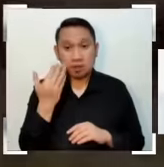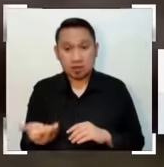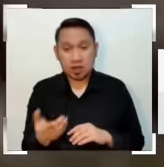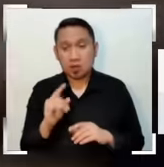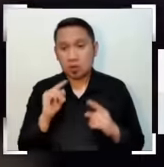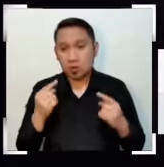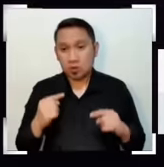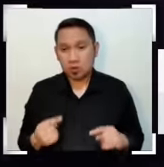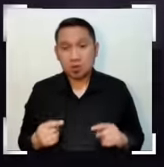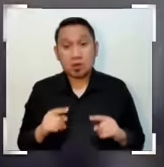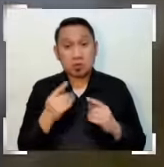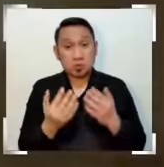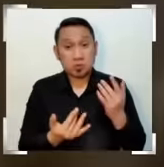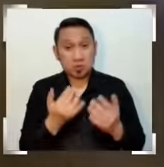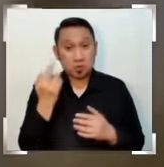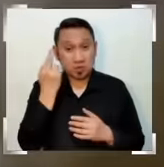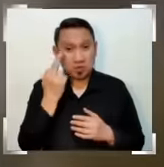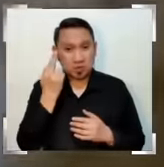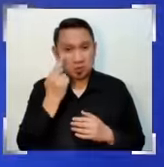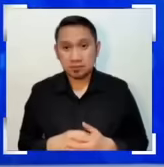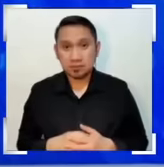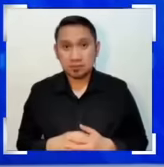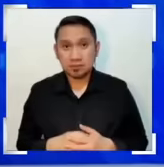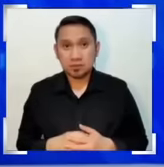pa ang sanhi.